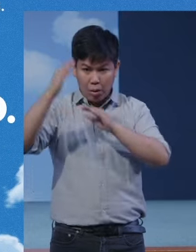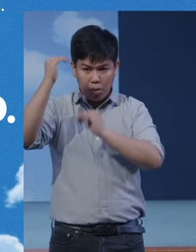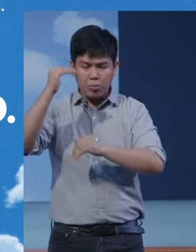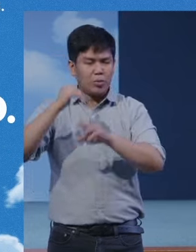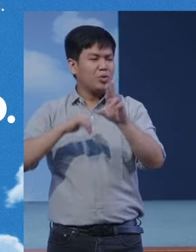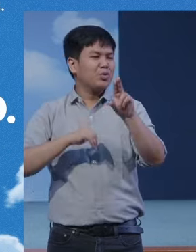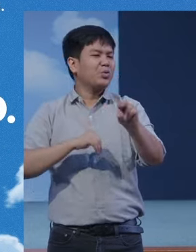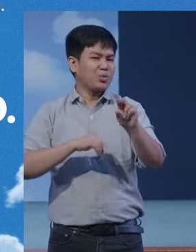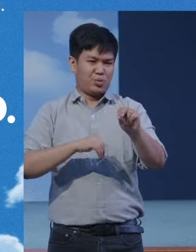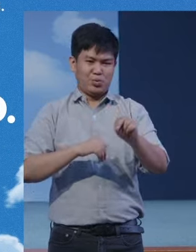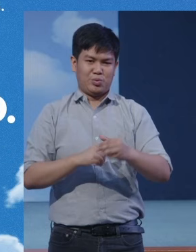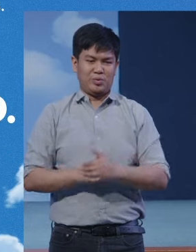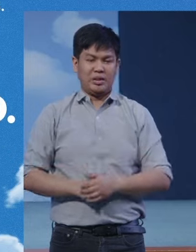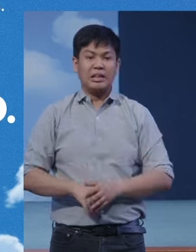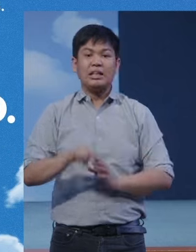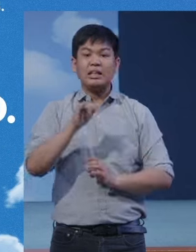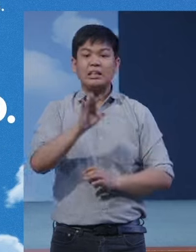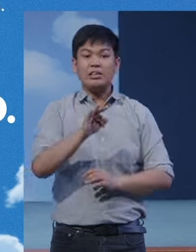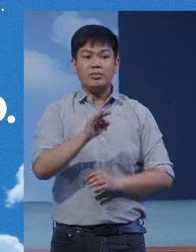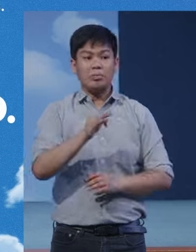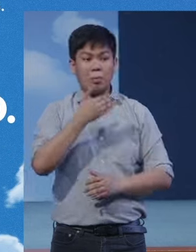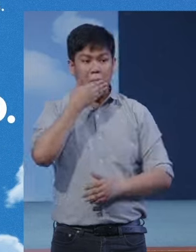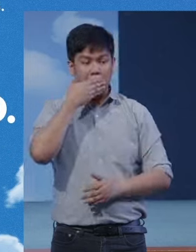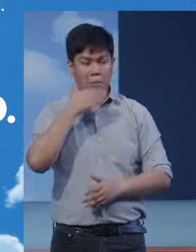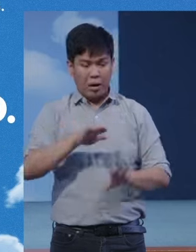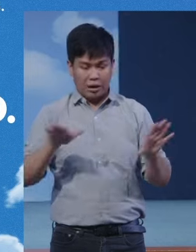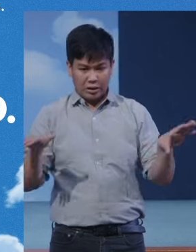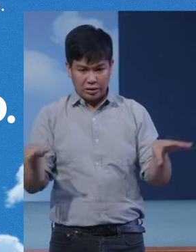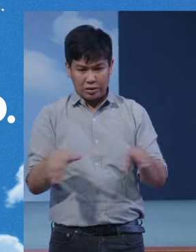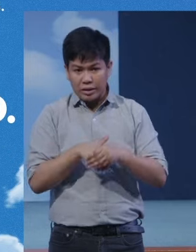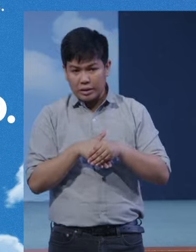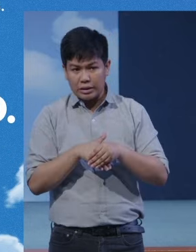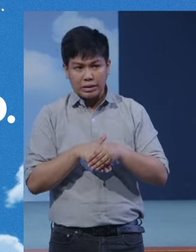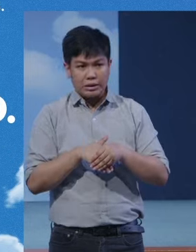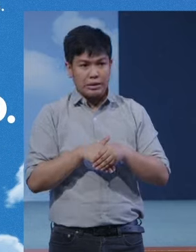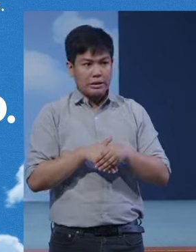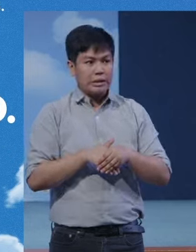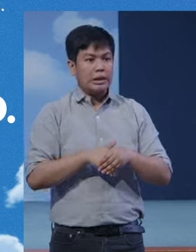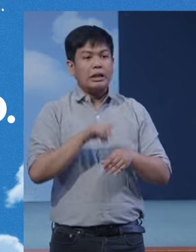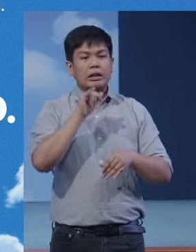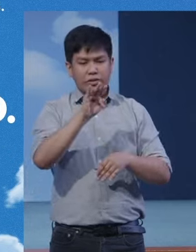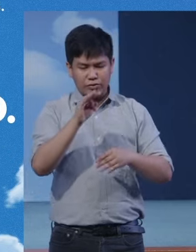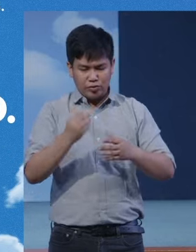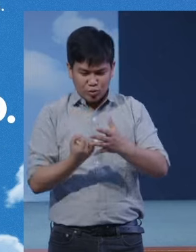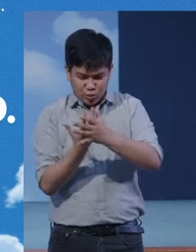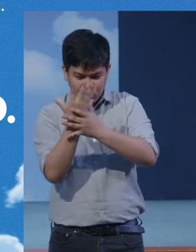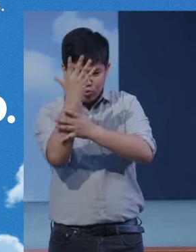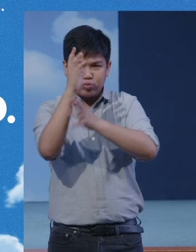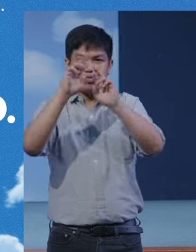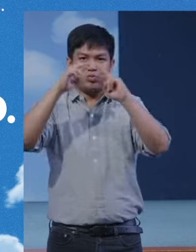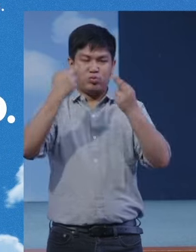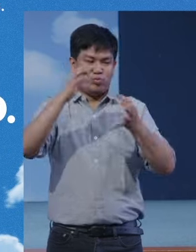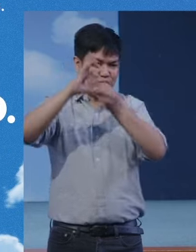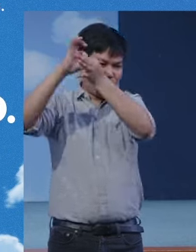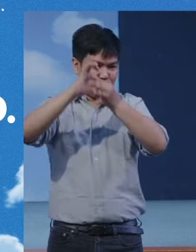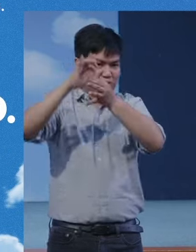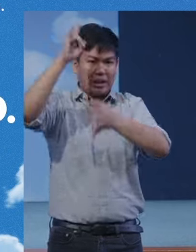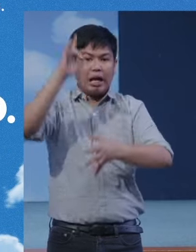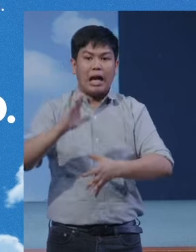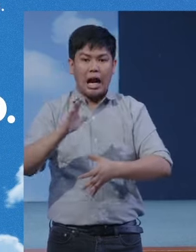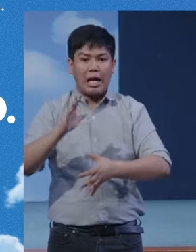gitna ng isang masamang pag-aasawa sa inyong paglago sa inyong kaugnayan sa Diyos at sa kanyang salita